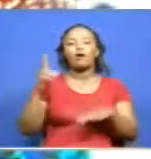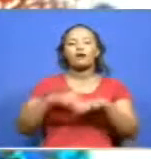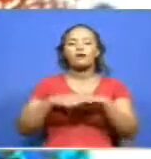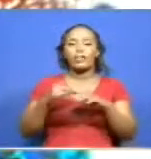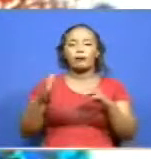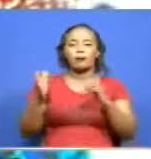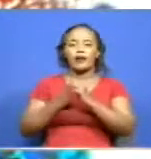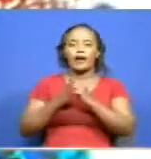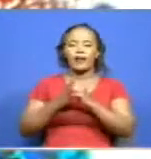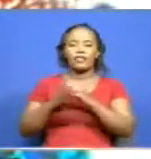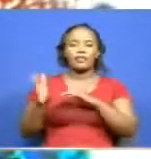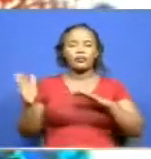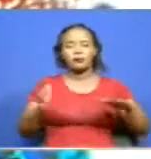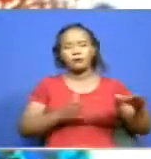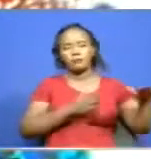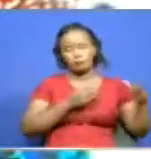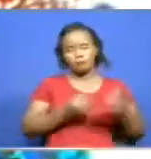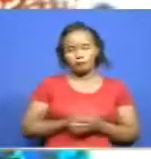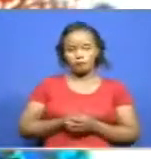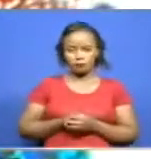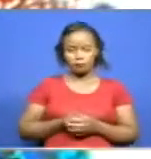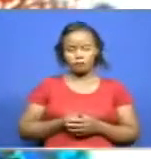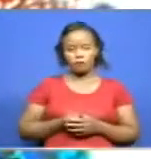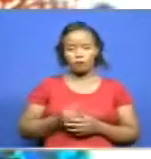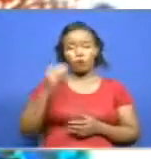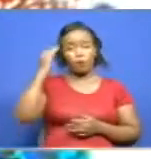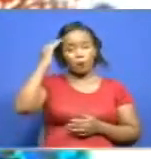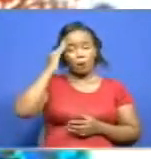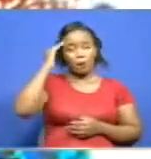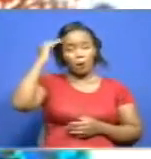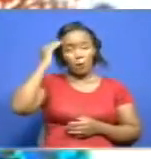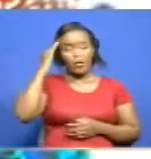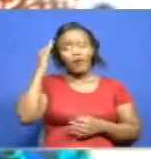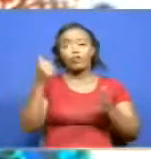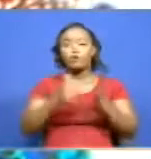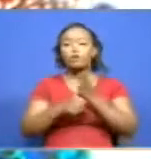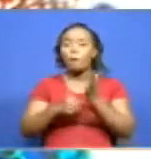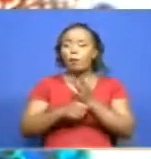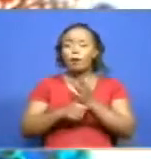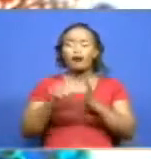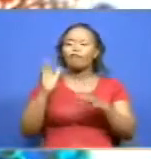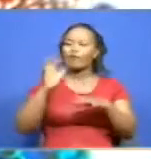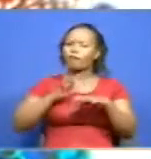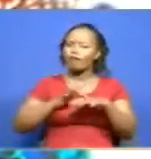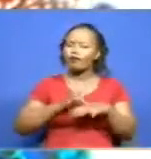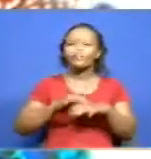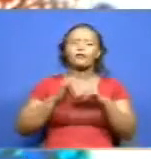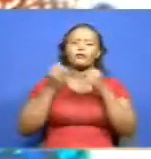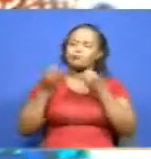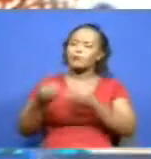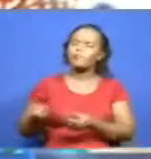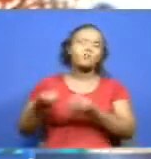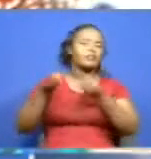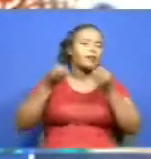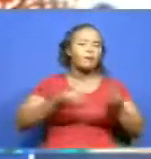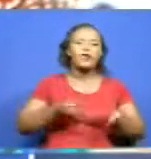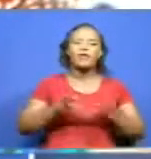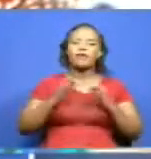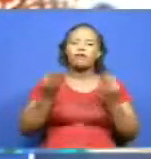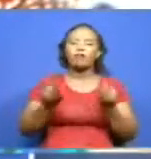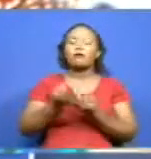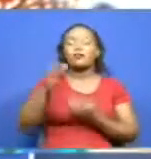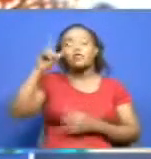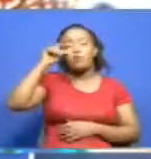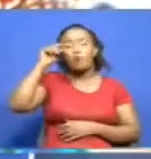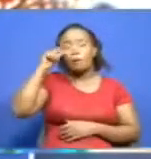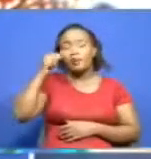Tutuangazie swala lingine ambapo matatizo ya kiakili yameathiri familia nyingi katika kaunti ya Mombasa, huku serikali ya kaunti hiyo